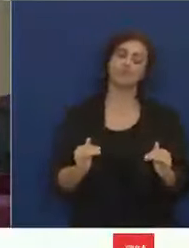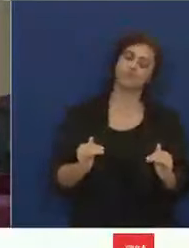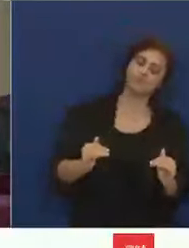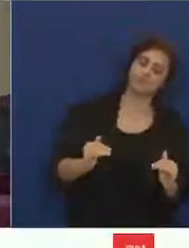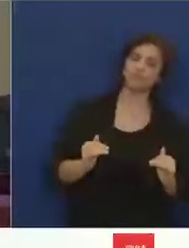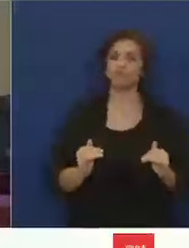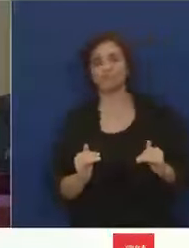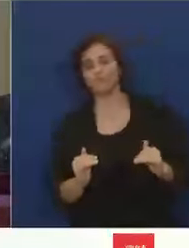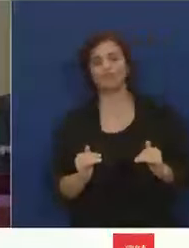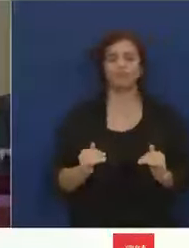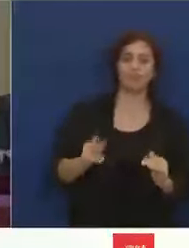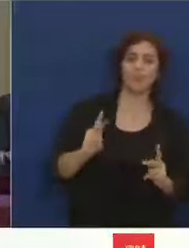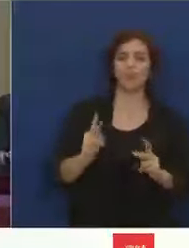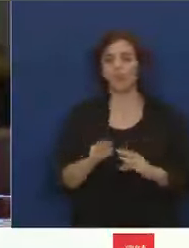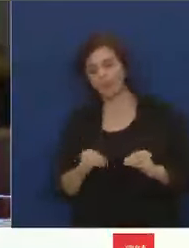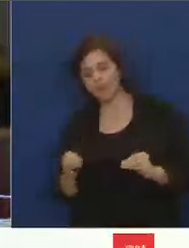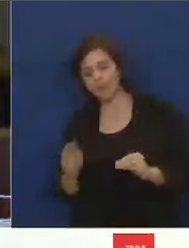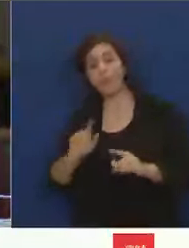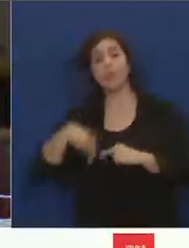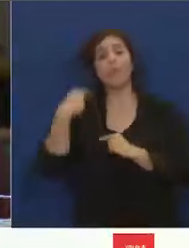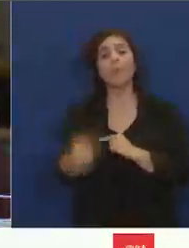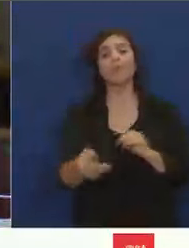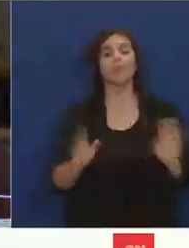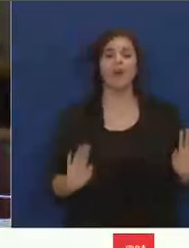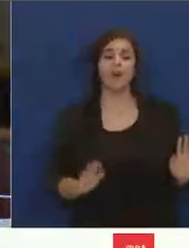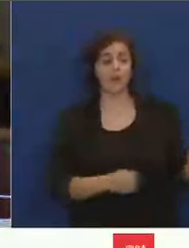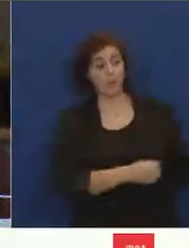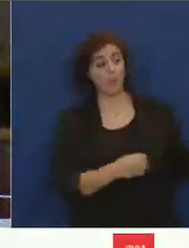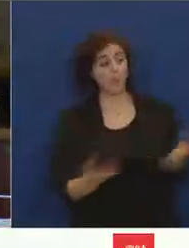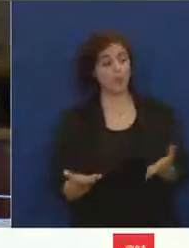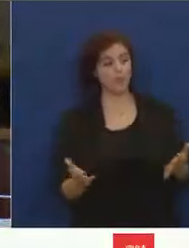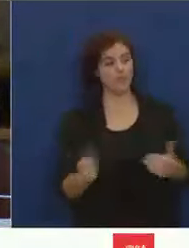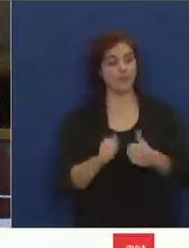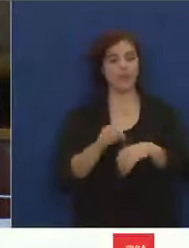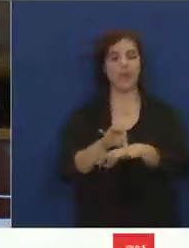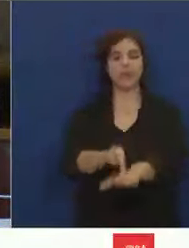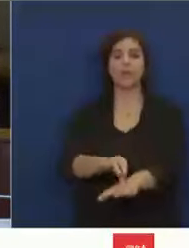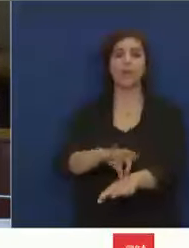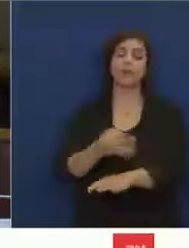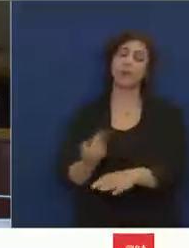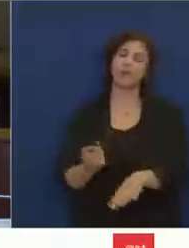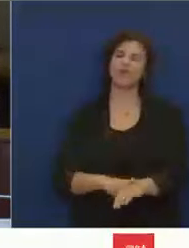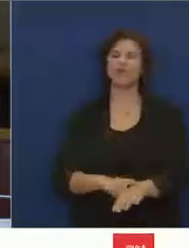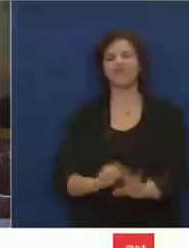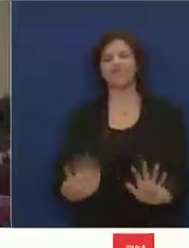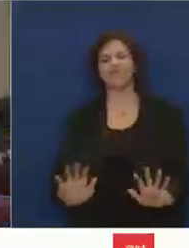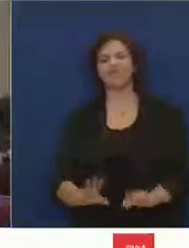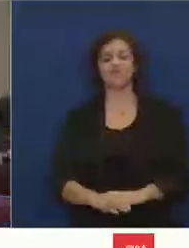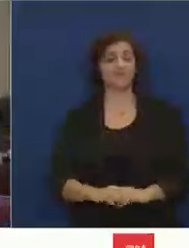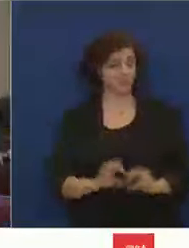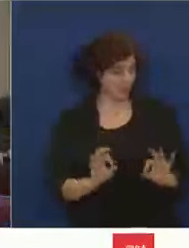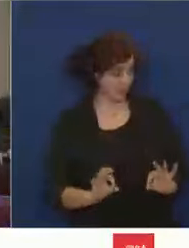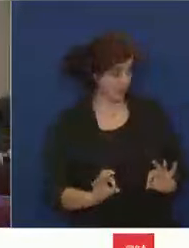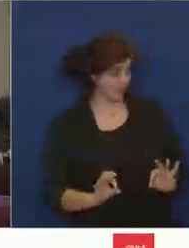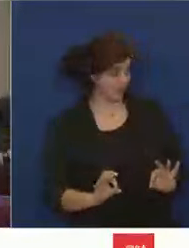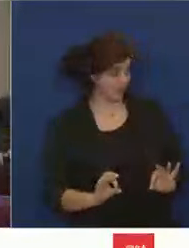une soirée ultérieure votre proposition sympathique, n'est-ce pas, mon cher Jean-Claude?